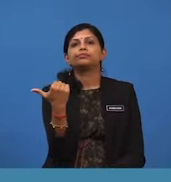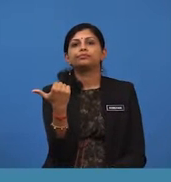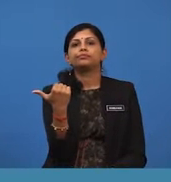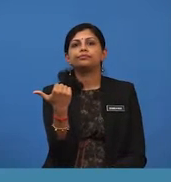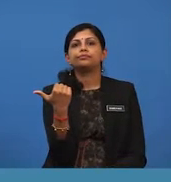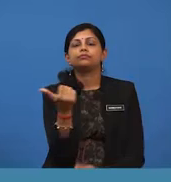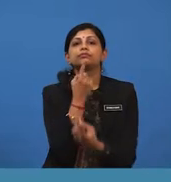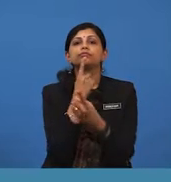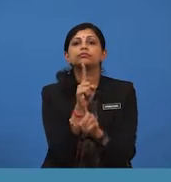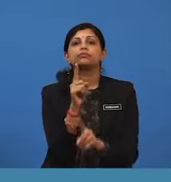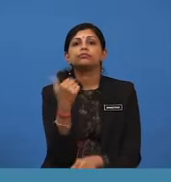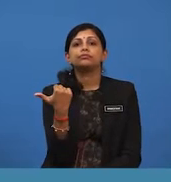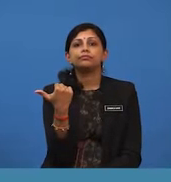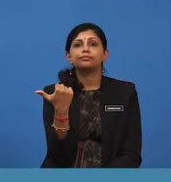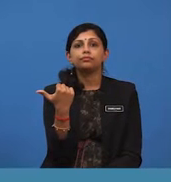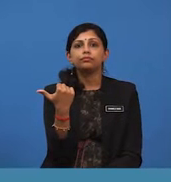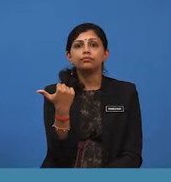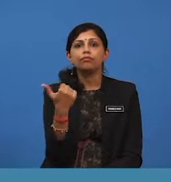Apakah jawapannya, murid-murid?